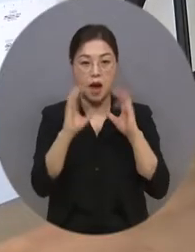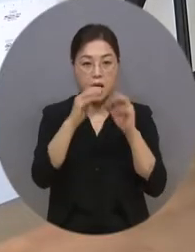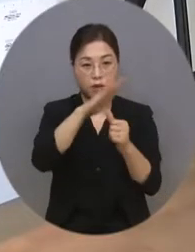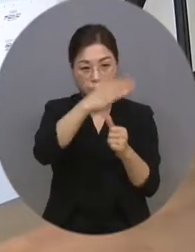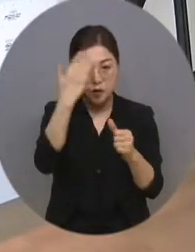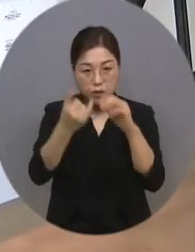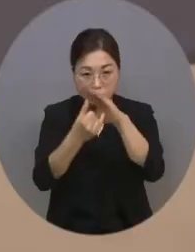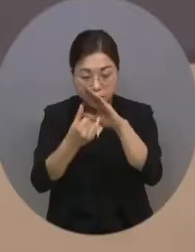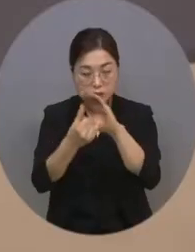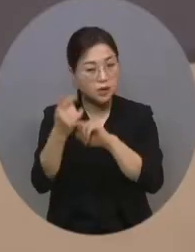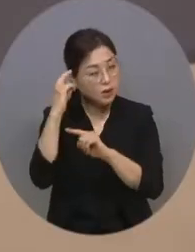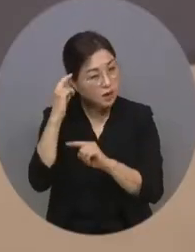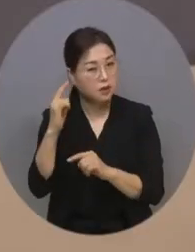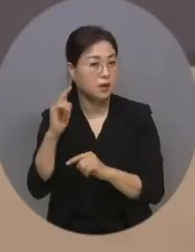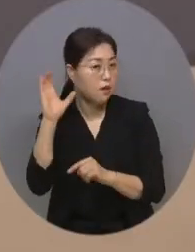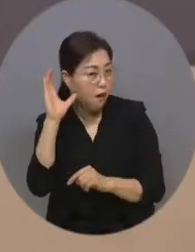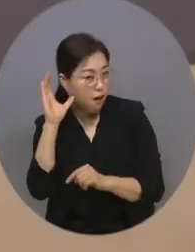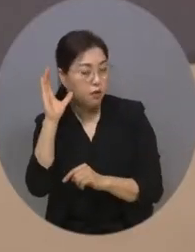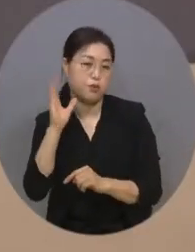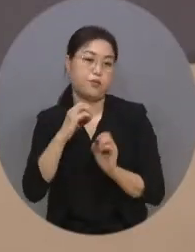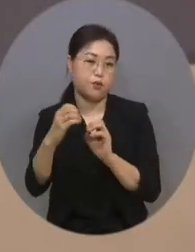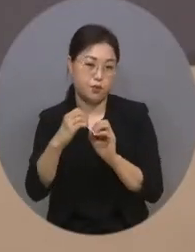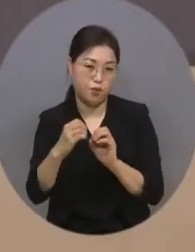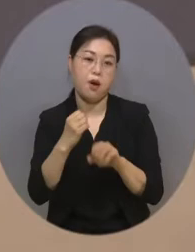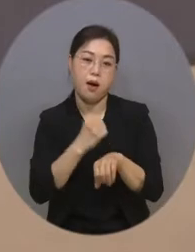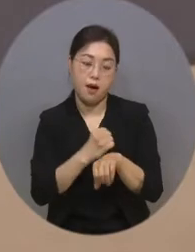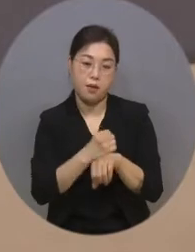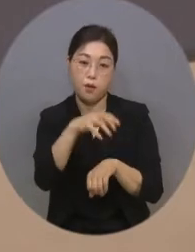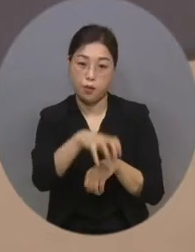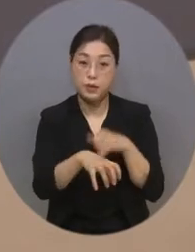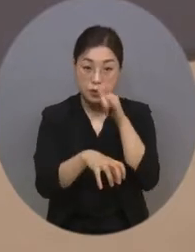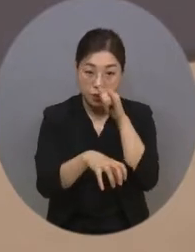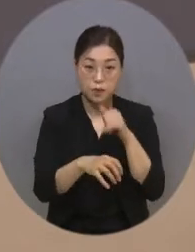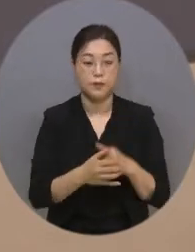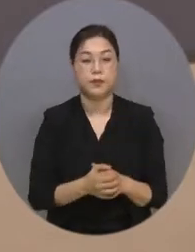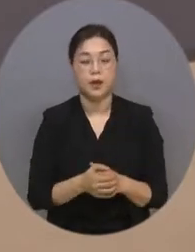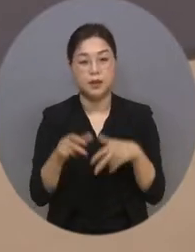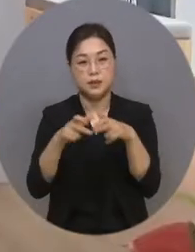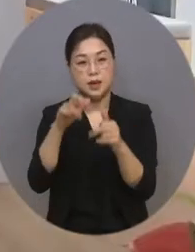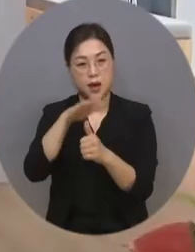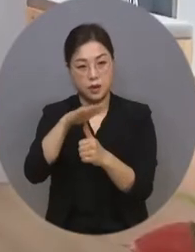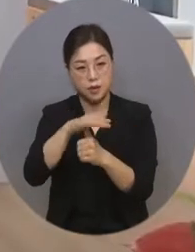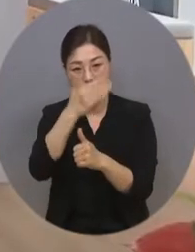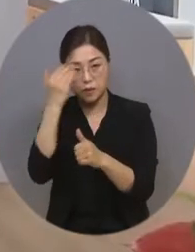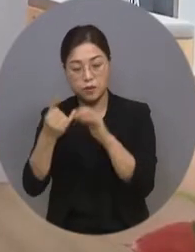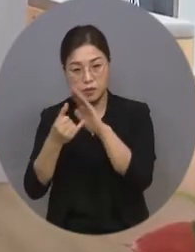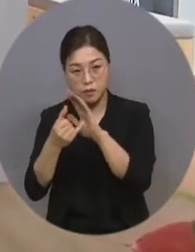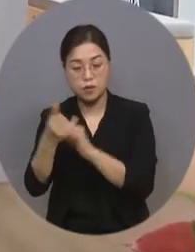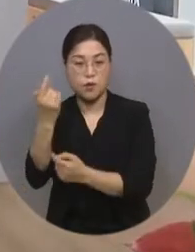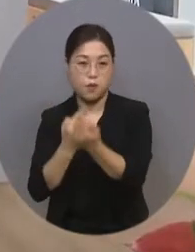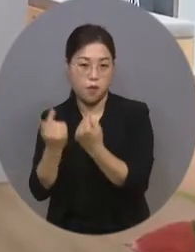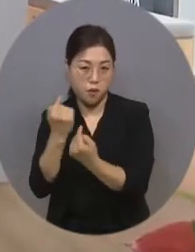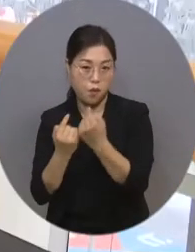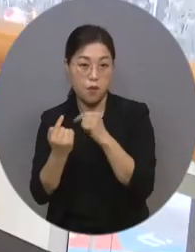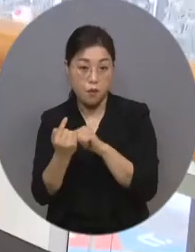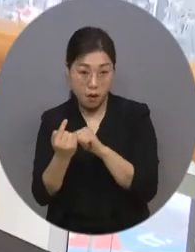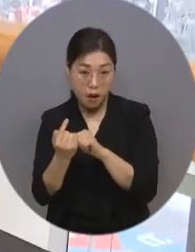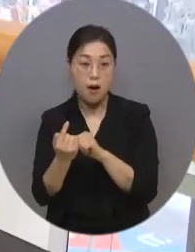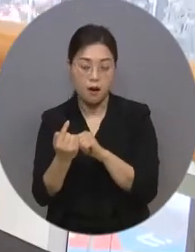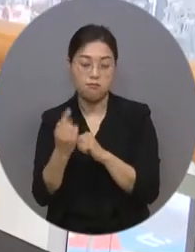적극적으로 듣고 소통하기 위한 아동 민원센터가 위치해 있고 장애아동 청소년의 접근성을 확대하고